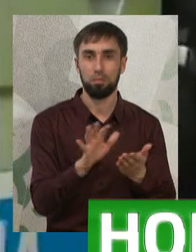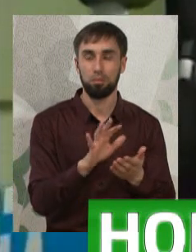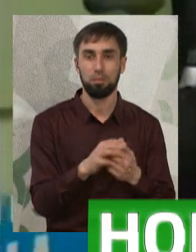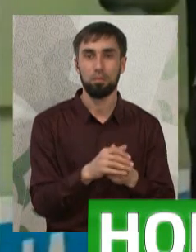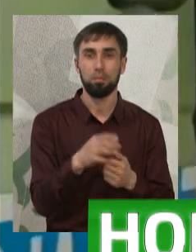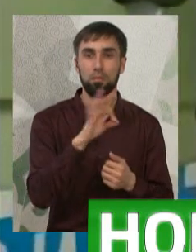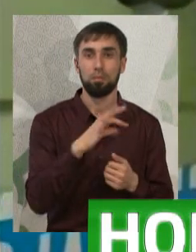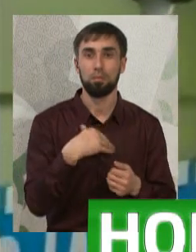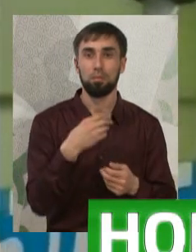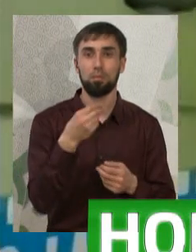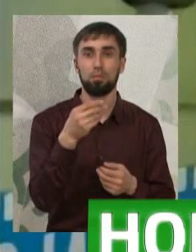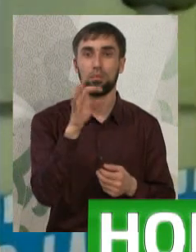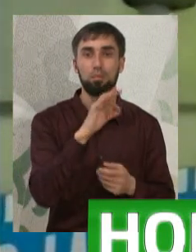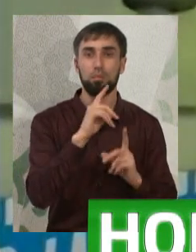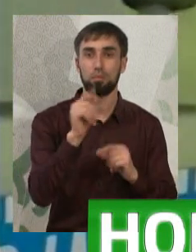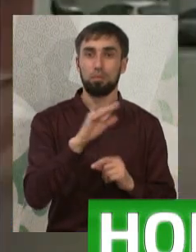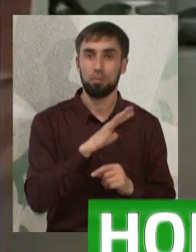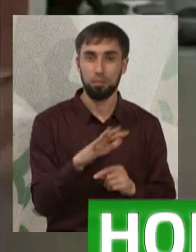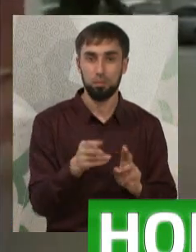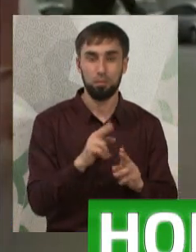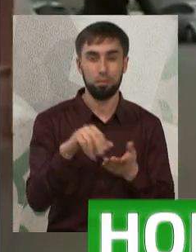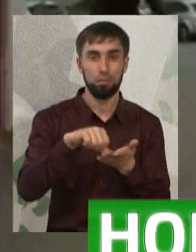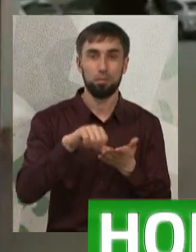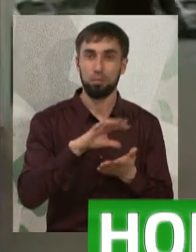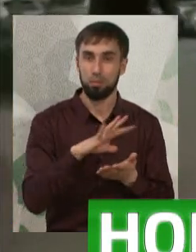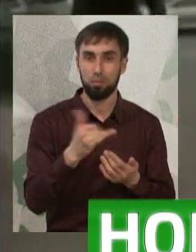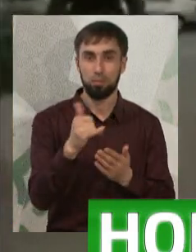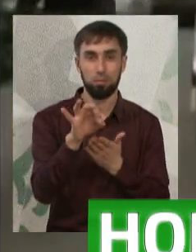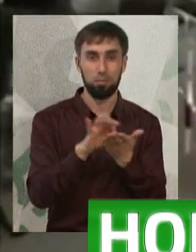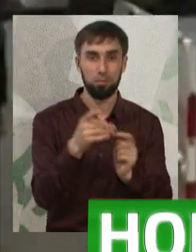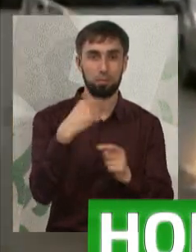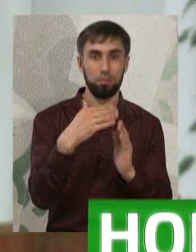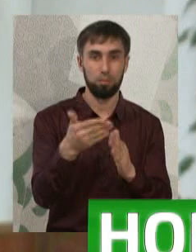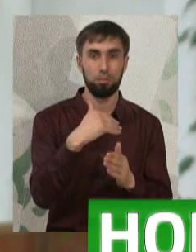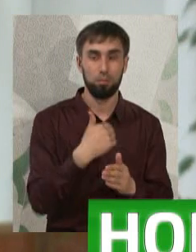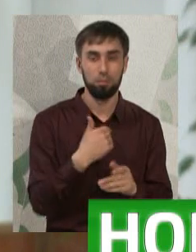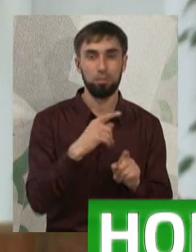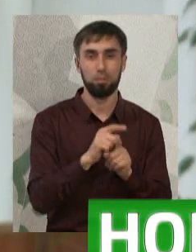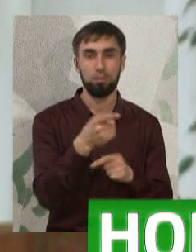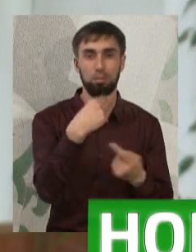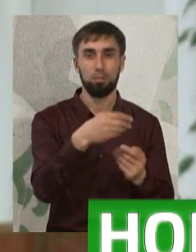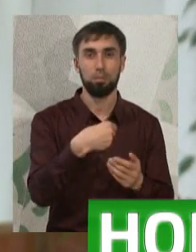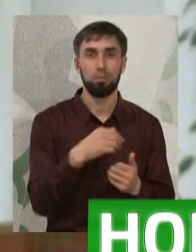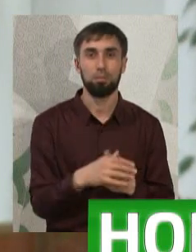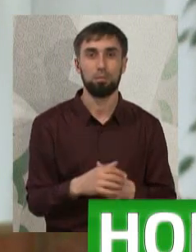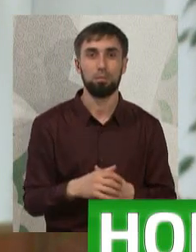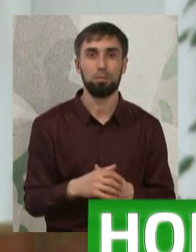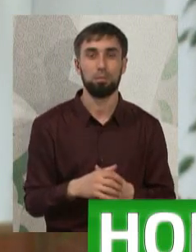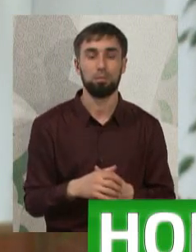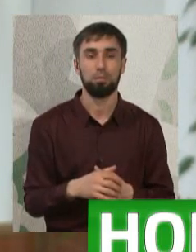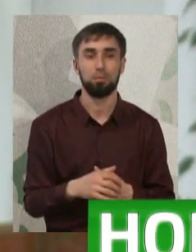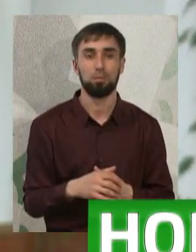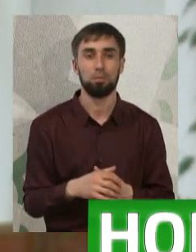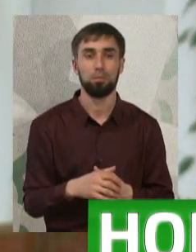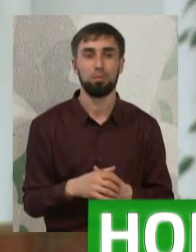за неоказанные услуги путешественнику, который решит вернуться в Россию досрочно. Если наши граждане, в том числе жители Ингушетии, уже